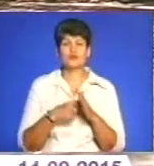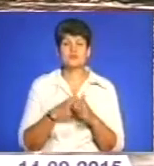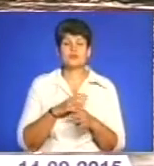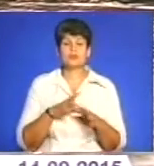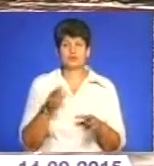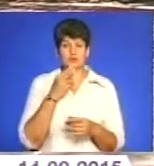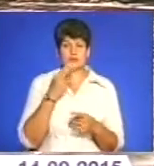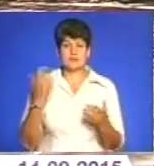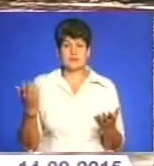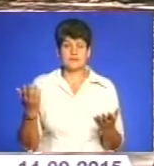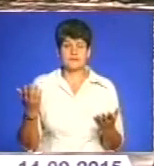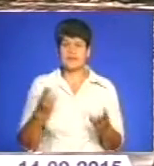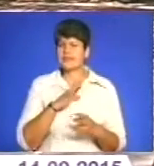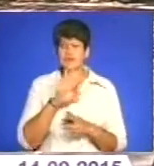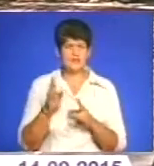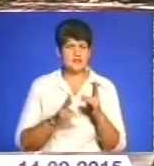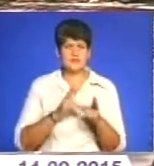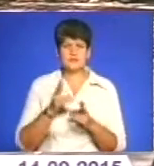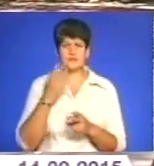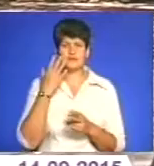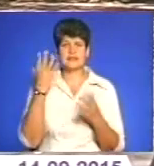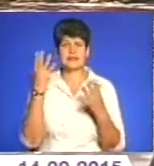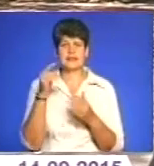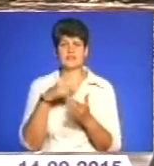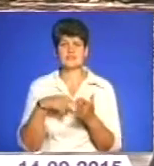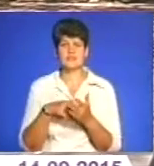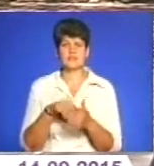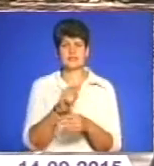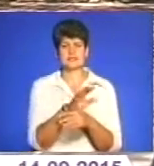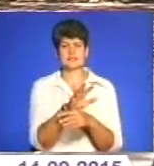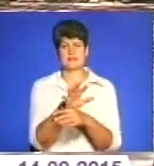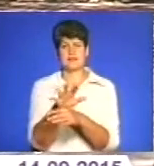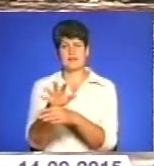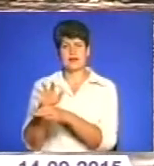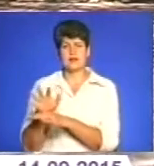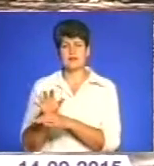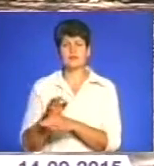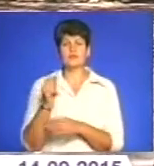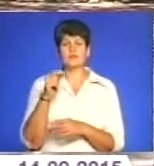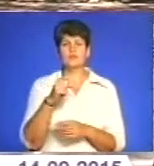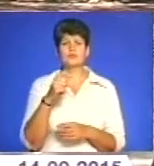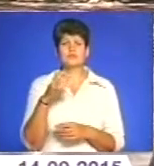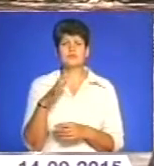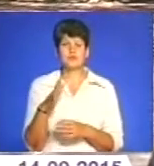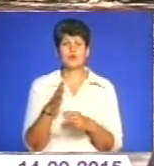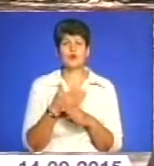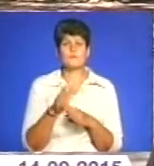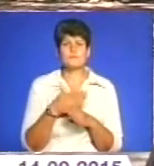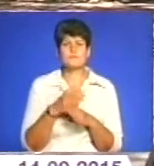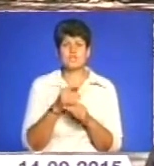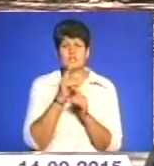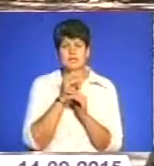їсти. Не жалувався, коли в день і ніч по них стріляли снаряди, і він в ту хвилинку між